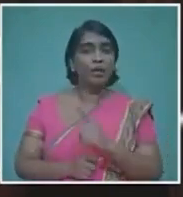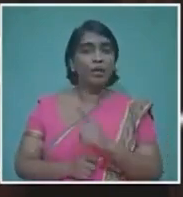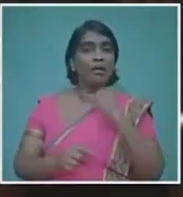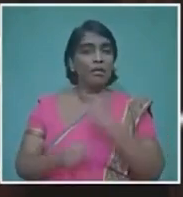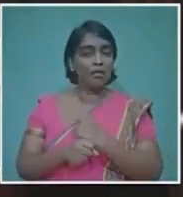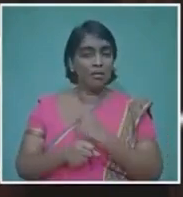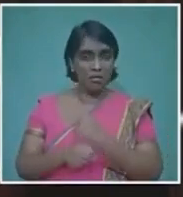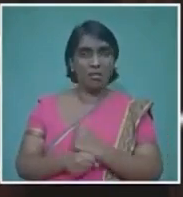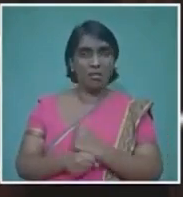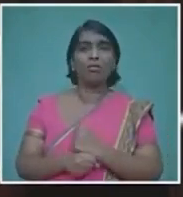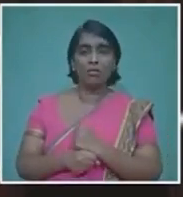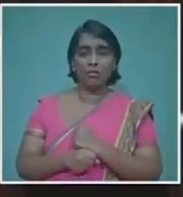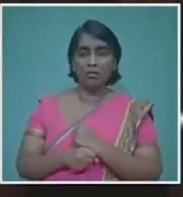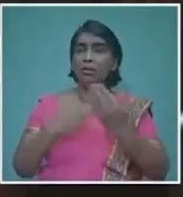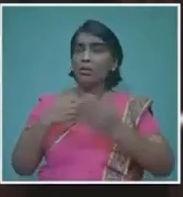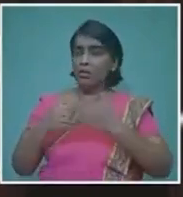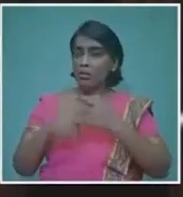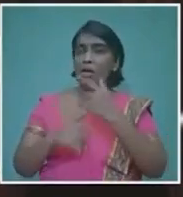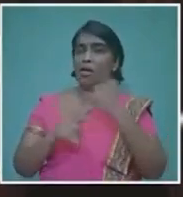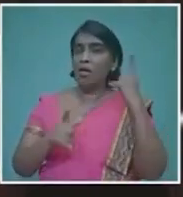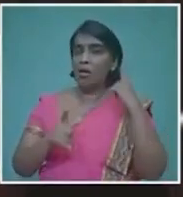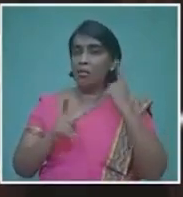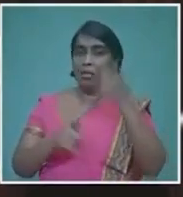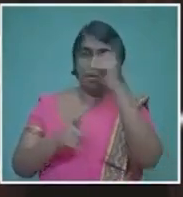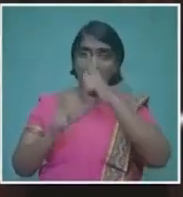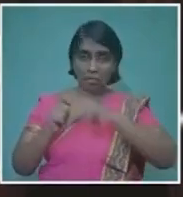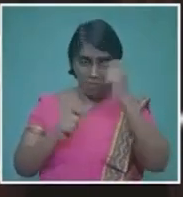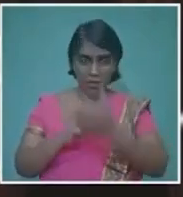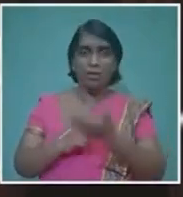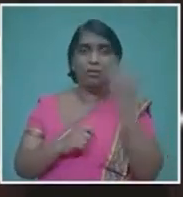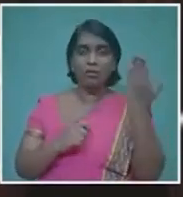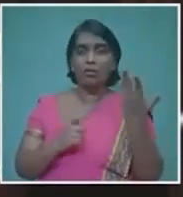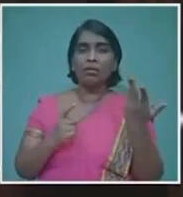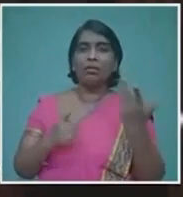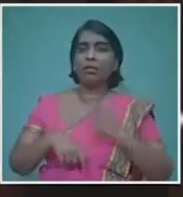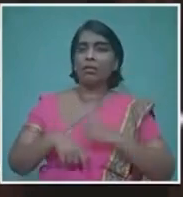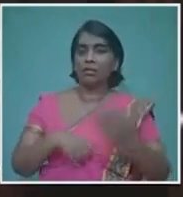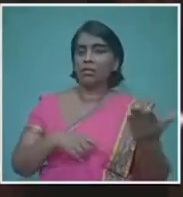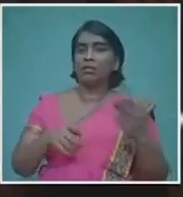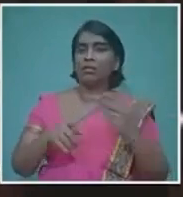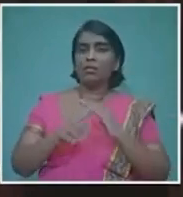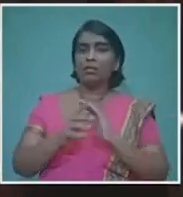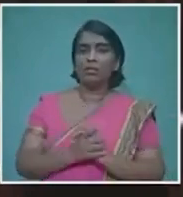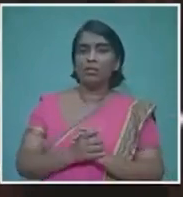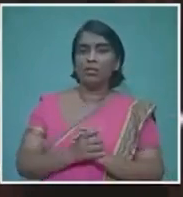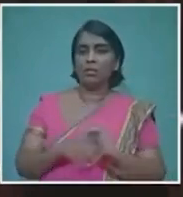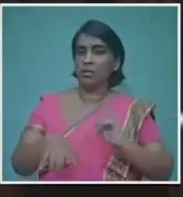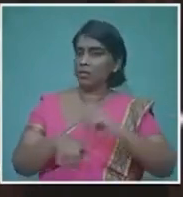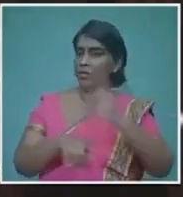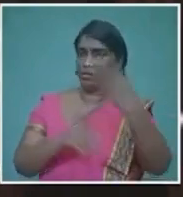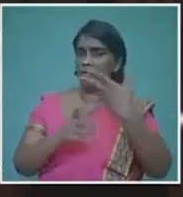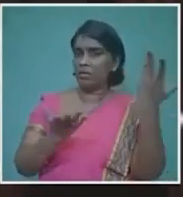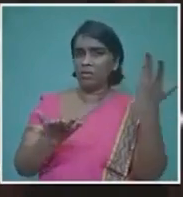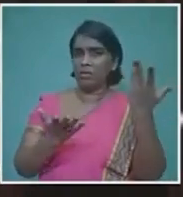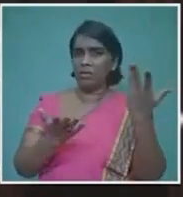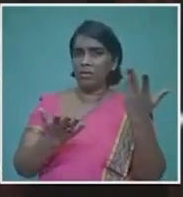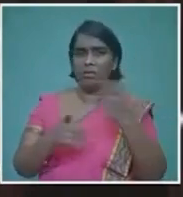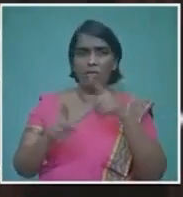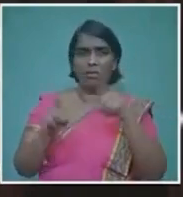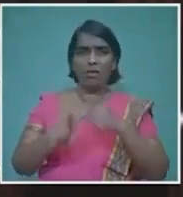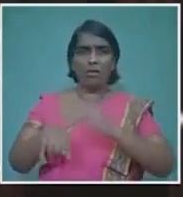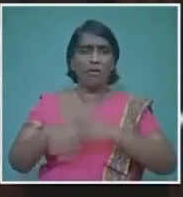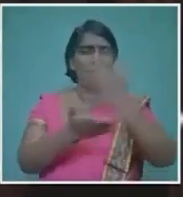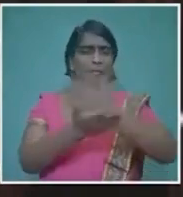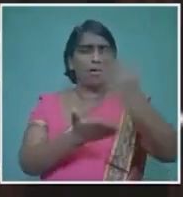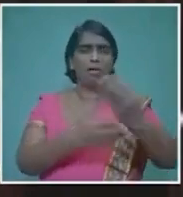රජයේ මේ කාලය අවසන් වෙනක නවත්තලා හමුදාවේ කාටරි පඩි වෙඩි ගන්න කියලා. ඔබතුමාගේ කාලය අවසන් මන්තුමා. ඔක්කොම මට විනාඩි දෙක තුනක් දෙන්න නැත්තම් මේ ඔබතුමා ඒගොල්ලන්ට